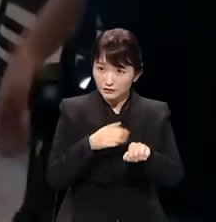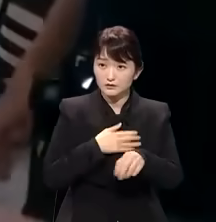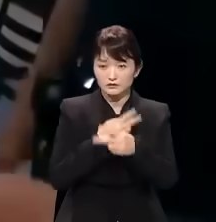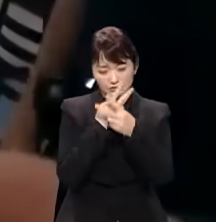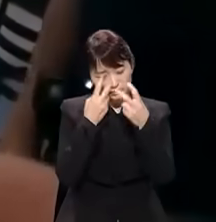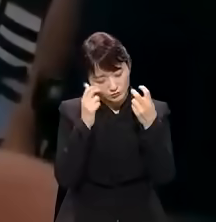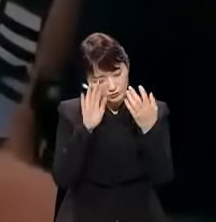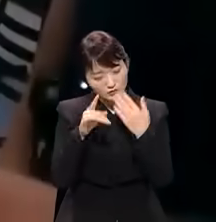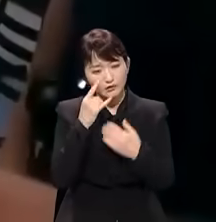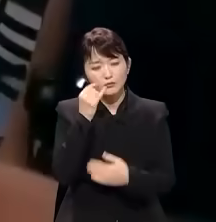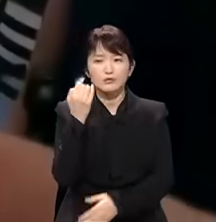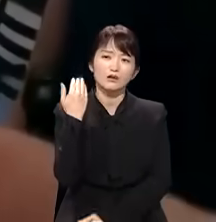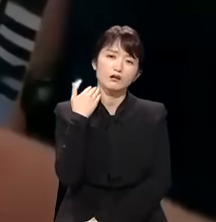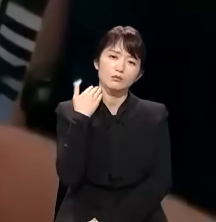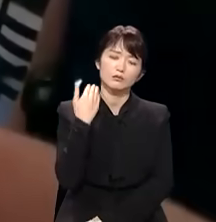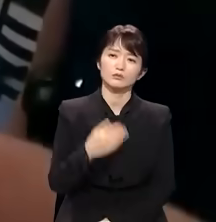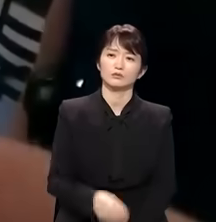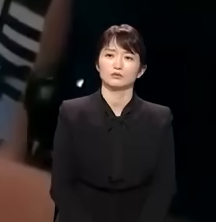보시죠